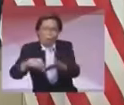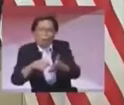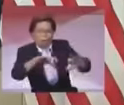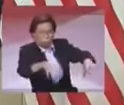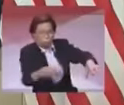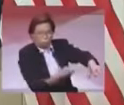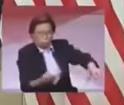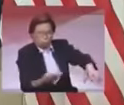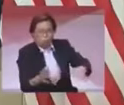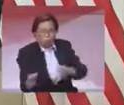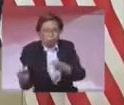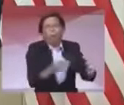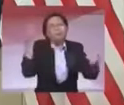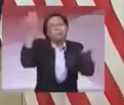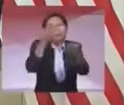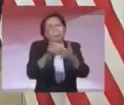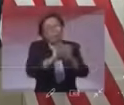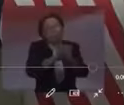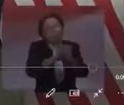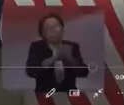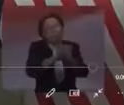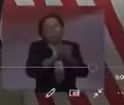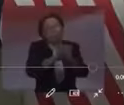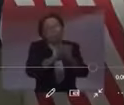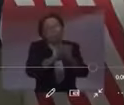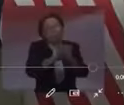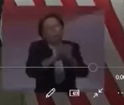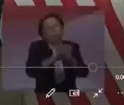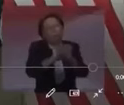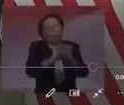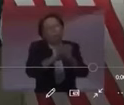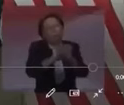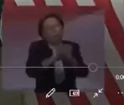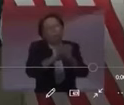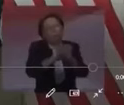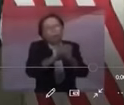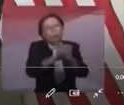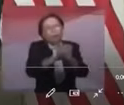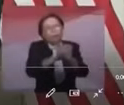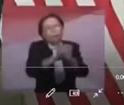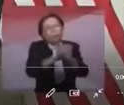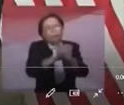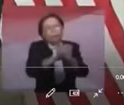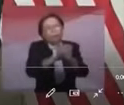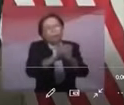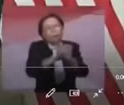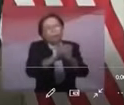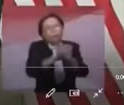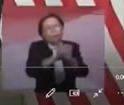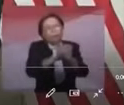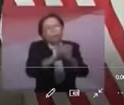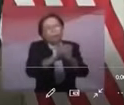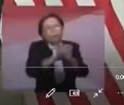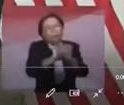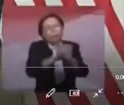sehingga COVID-19 ini berakhir. Unless an emergency is declared under an article